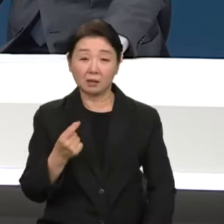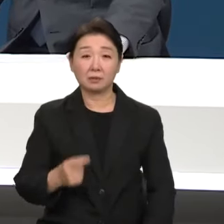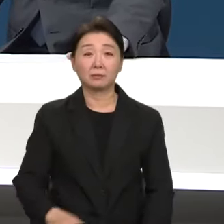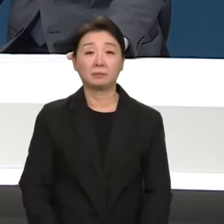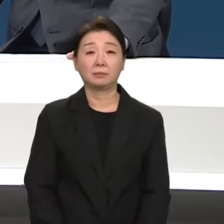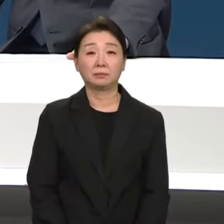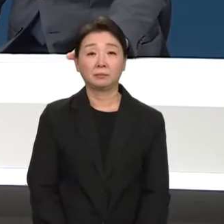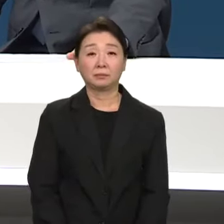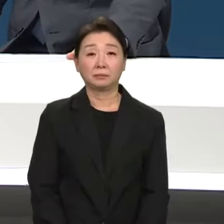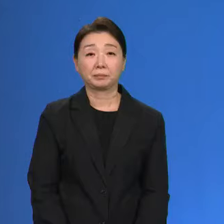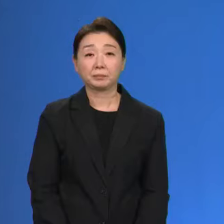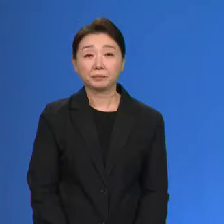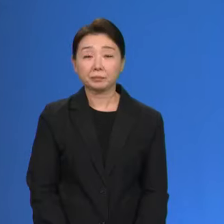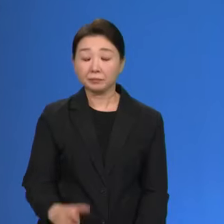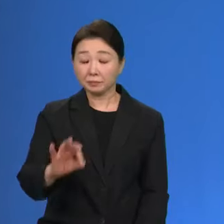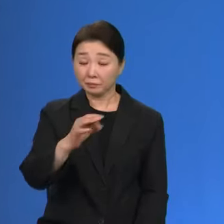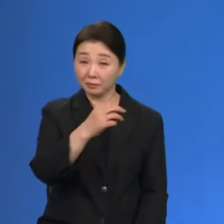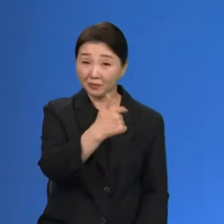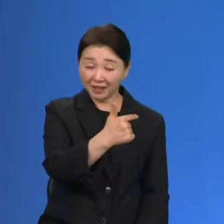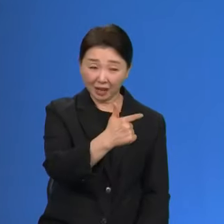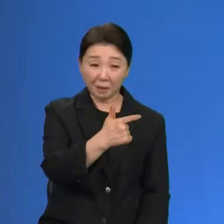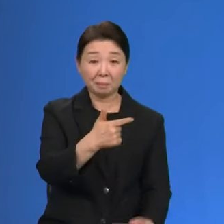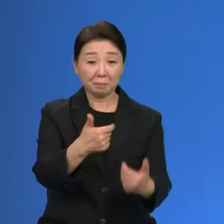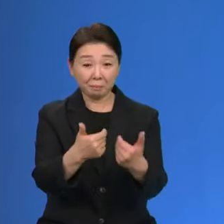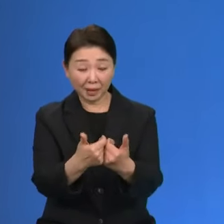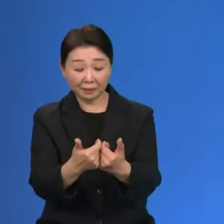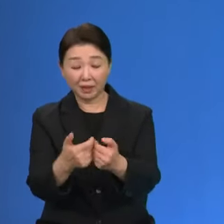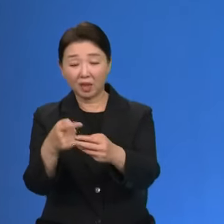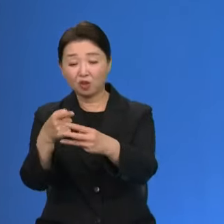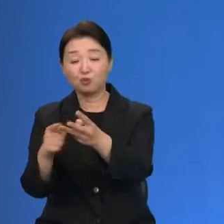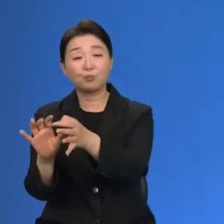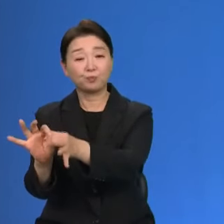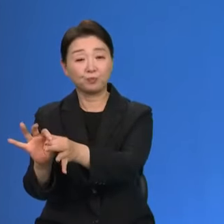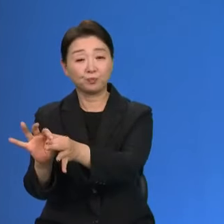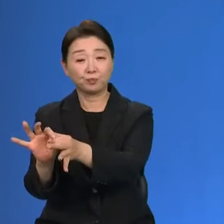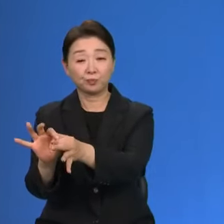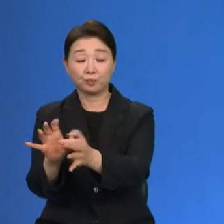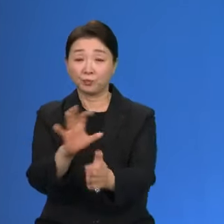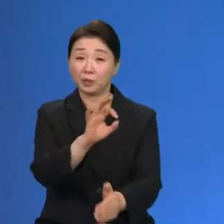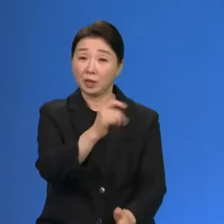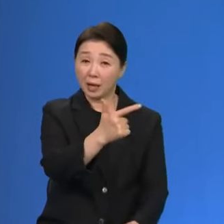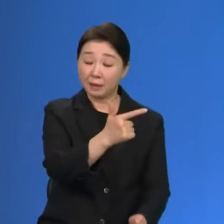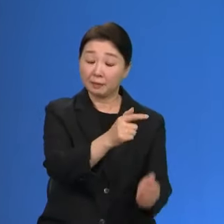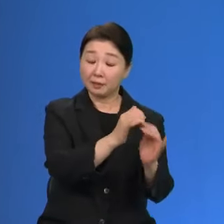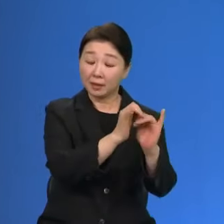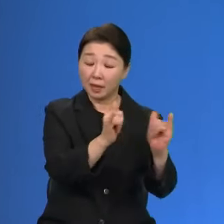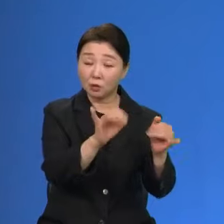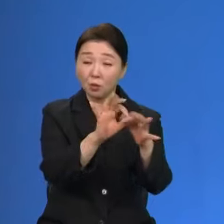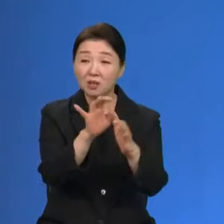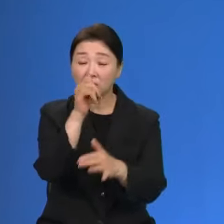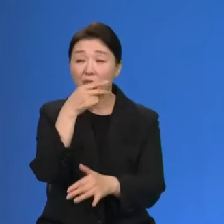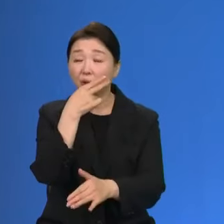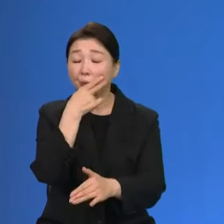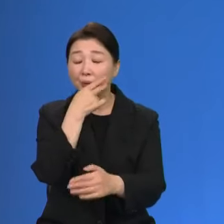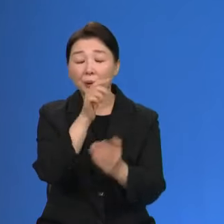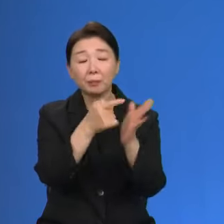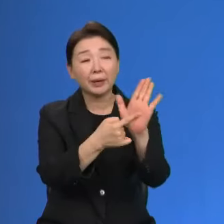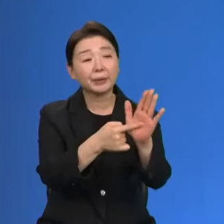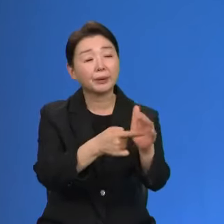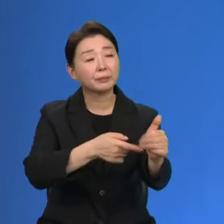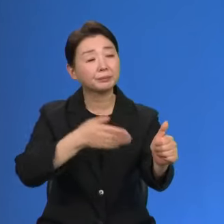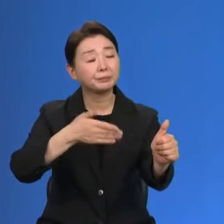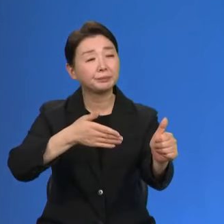비화되고 있습니다. 지금 한 대표를 반대하는 측, 친윤계죠. 자, 한 대표의 가족이 관련이 돼 있는지 여부를 밝히라 공세를 키우고